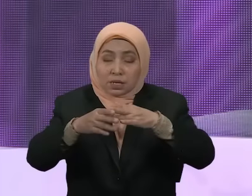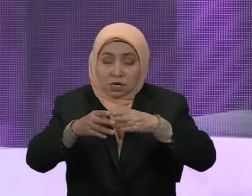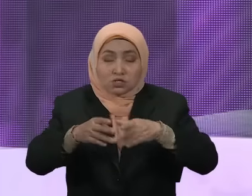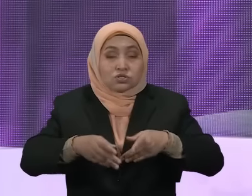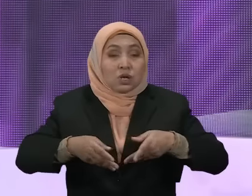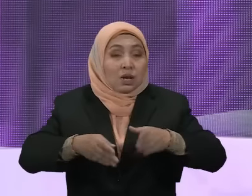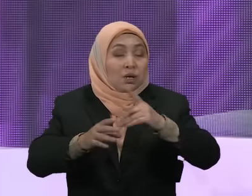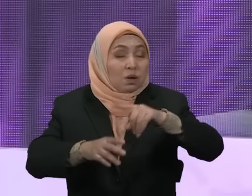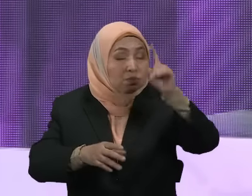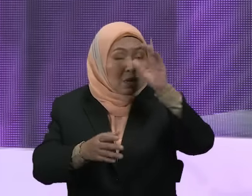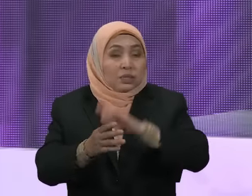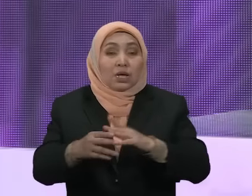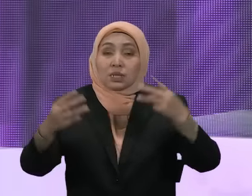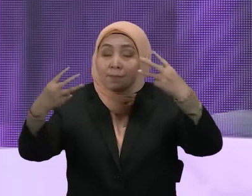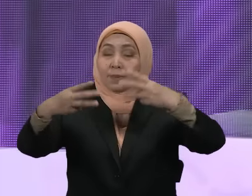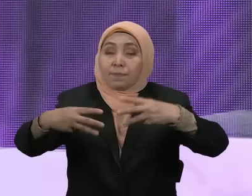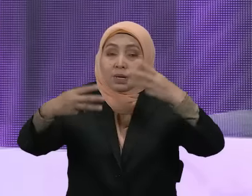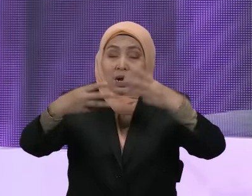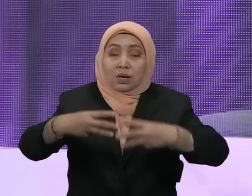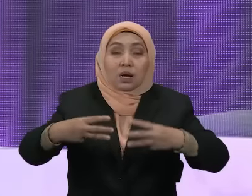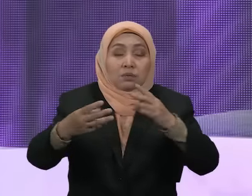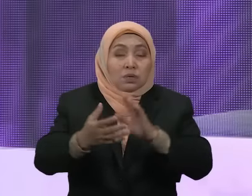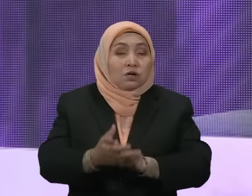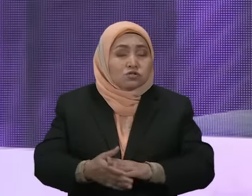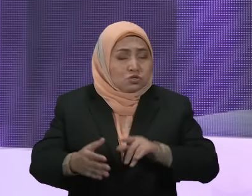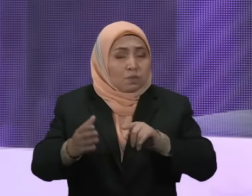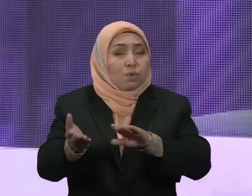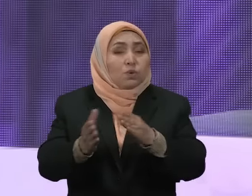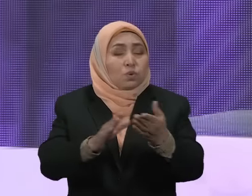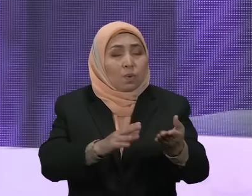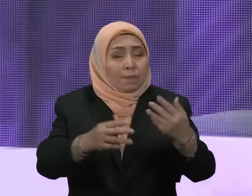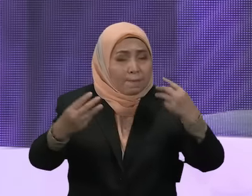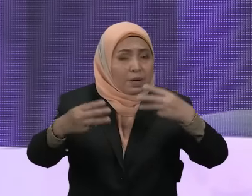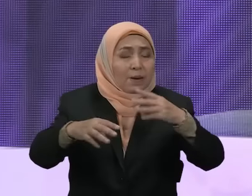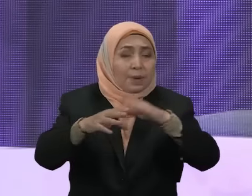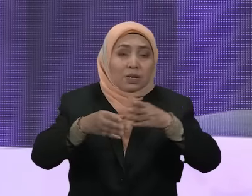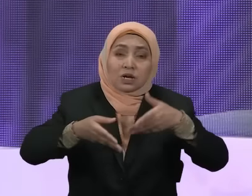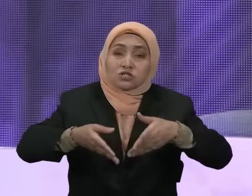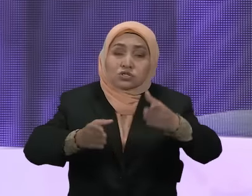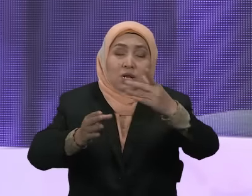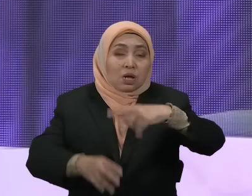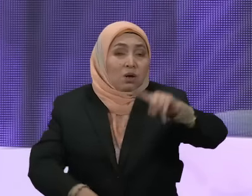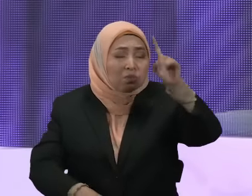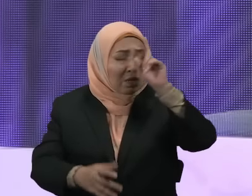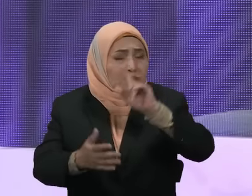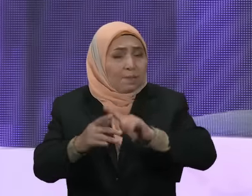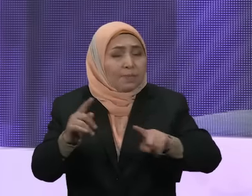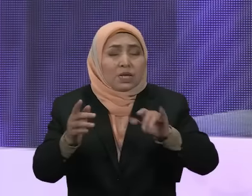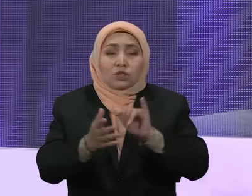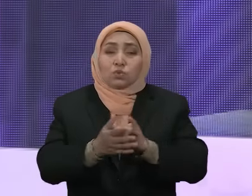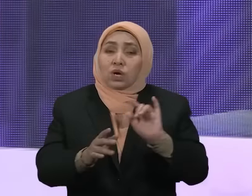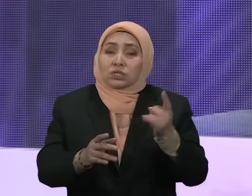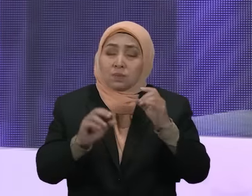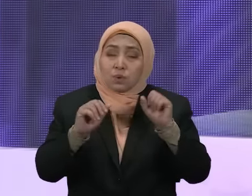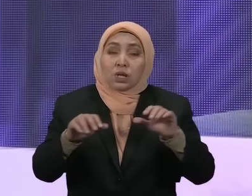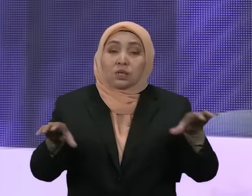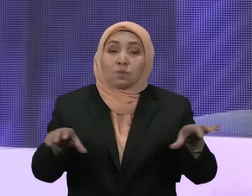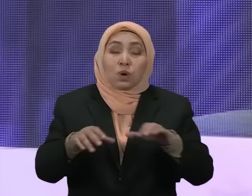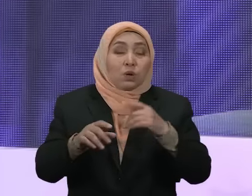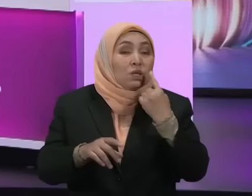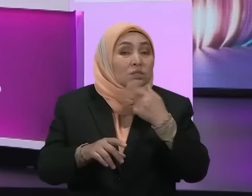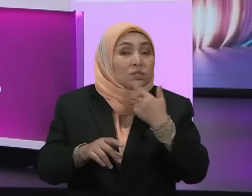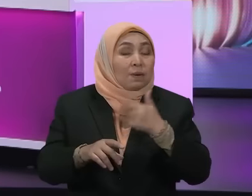puncaknya qital fi sabilillah, iaitu terbunuh ataupun berperang pada jalan Allah. Tetapi itu hanya boleh dilakukan oleh